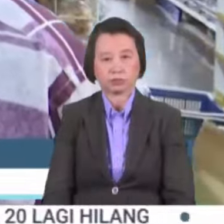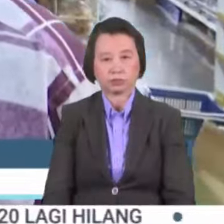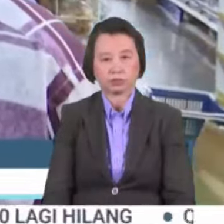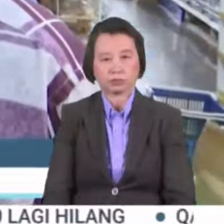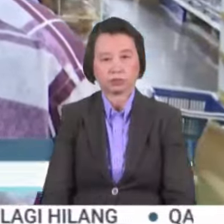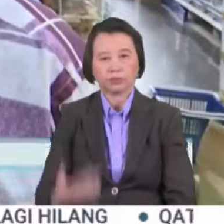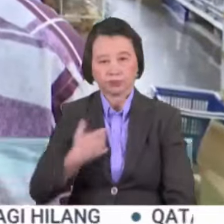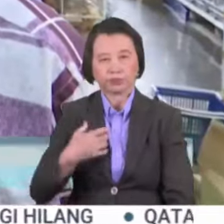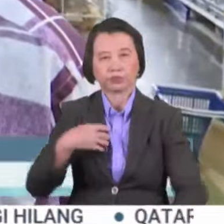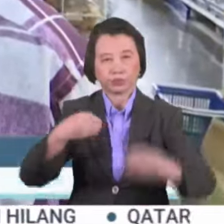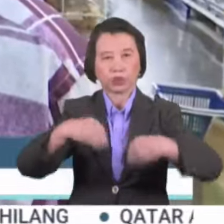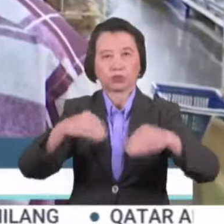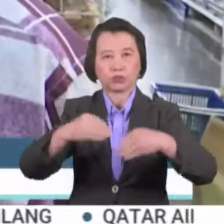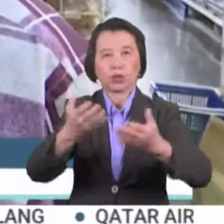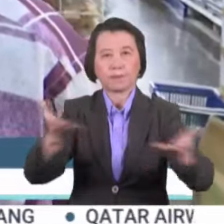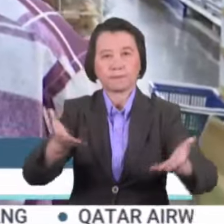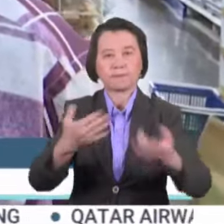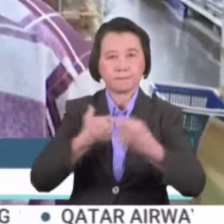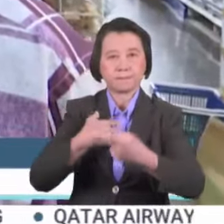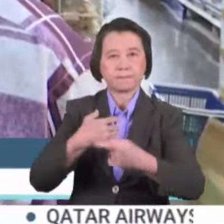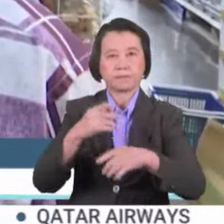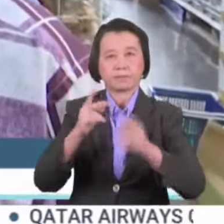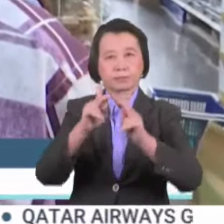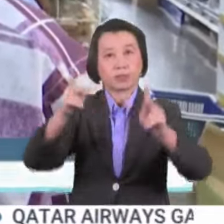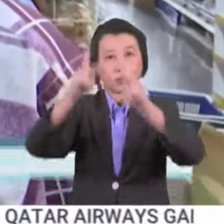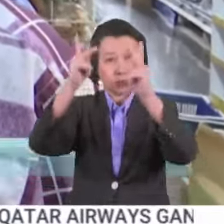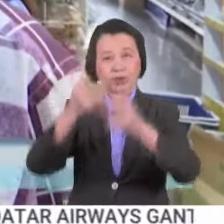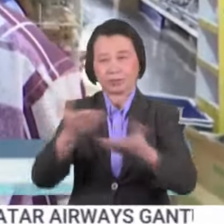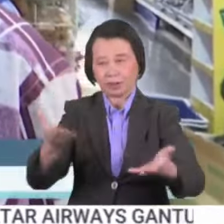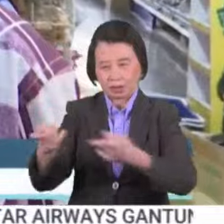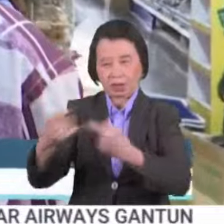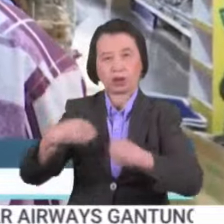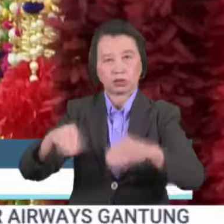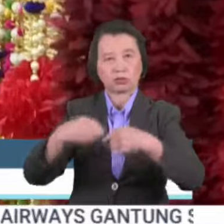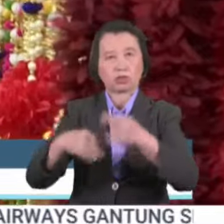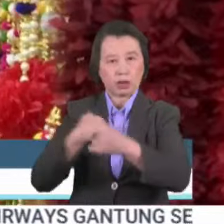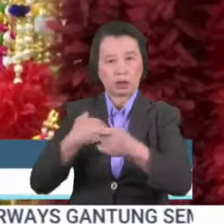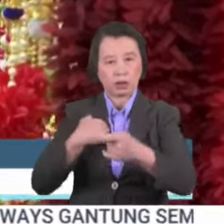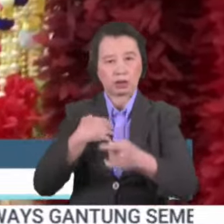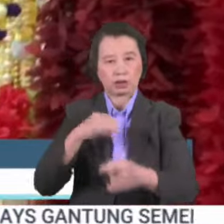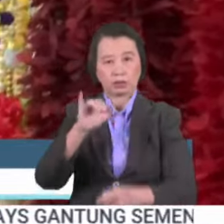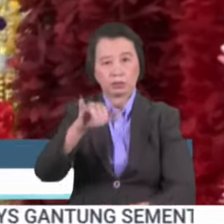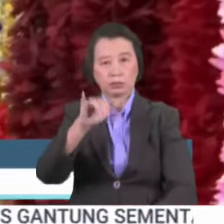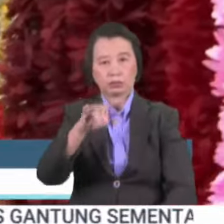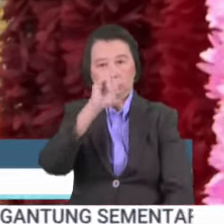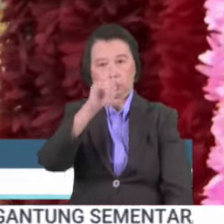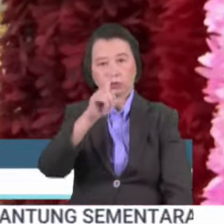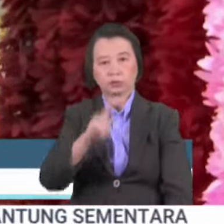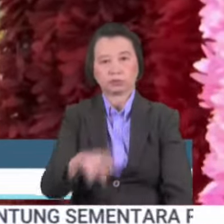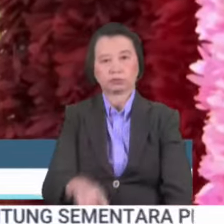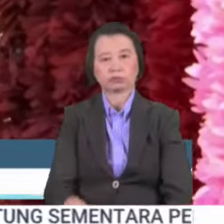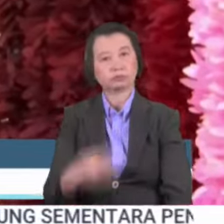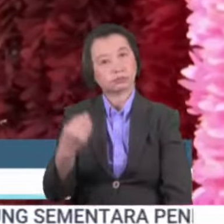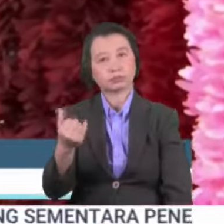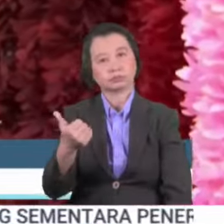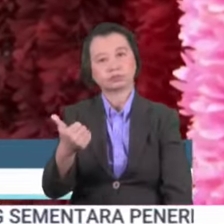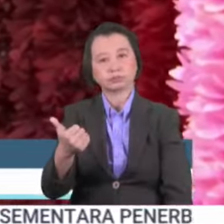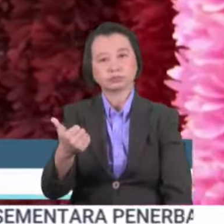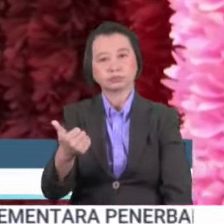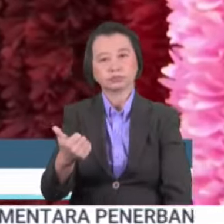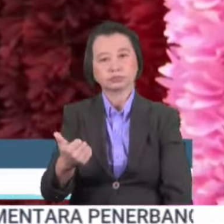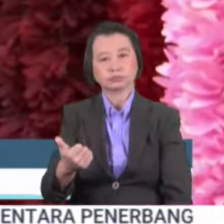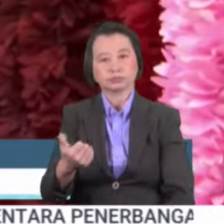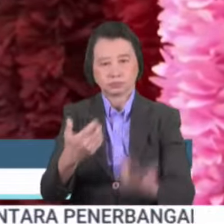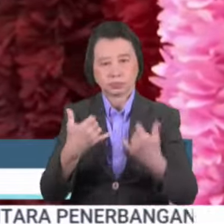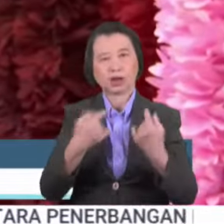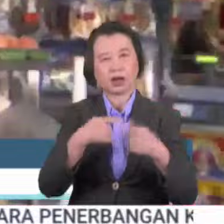punya barang-barang kan. Kuih punya barang tau. Kain-kain apa semua. Yang memang dia menguras. Sebulan. Setelah ya. Mesti